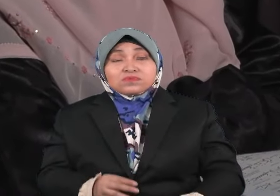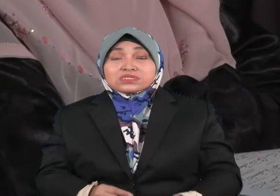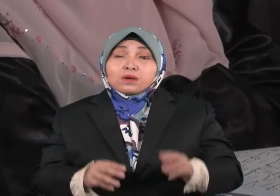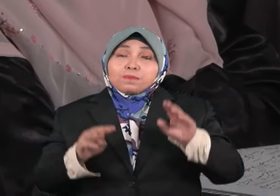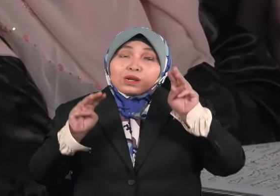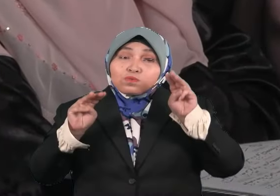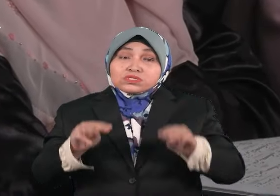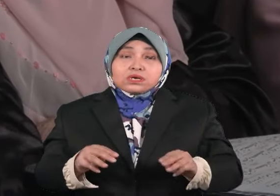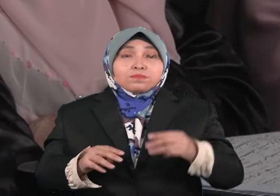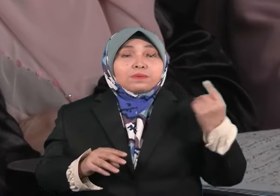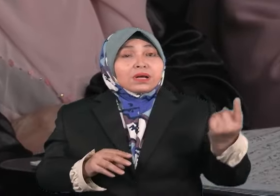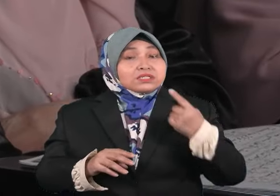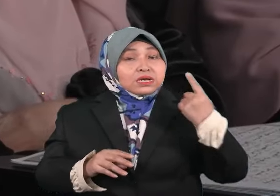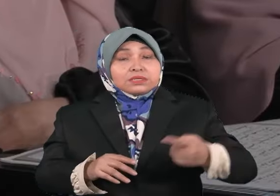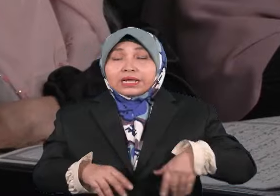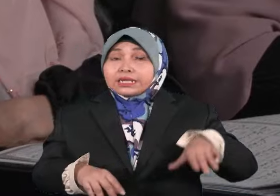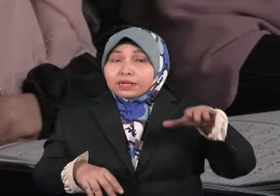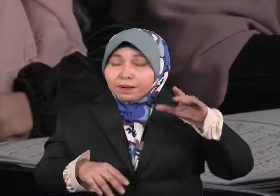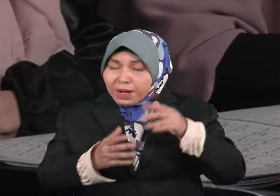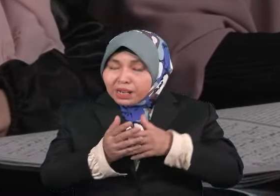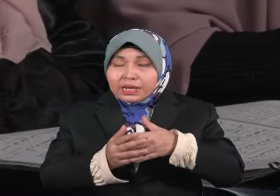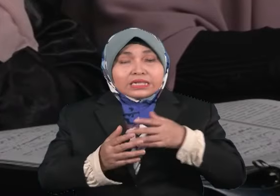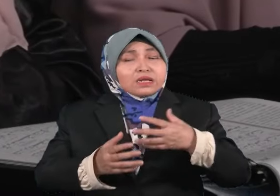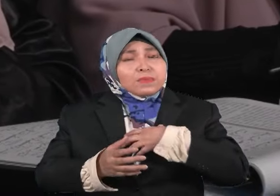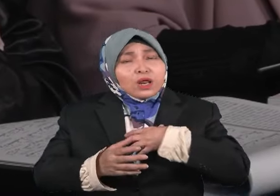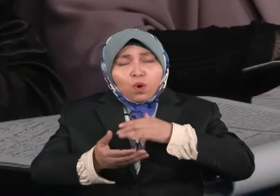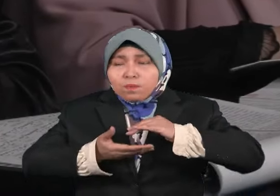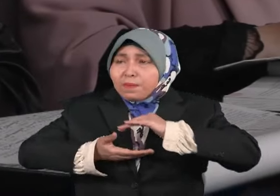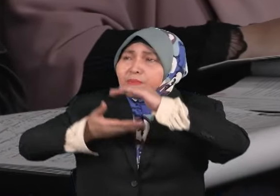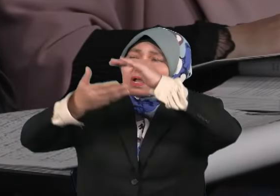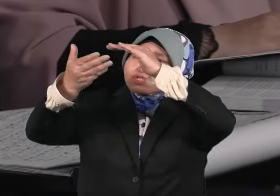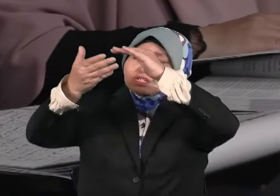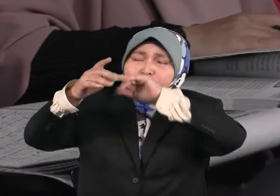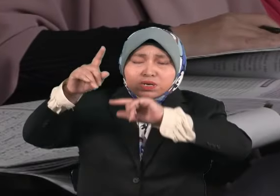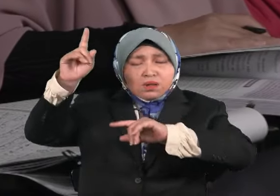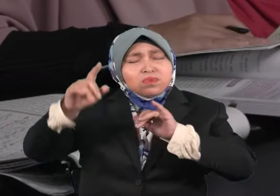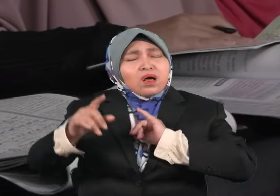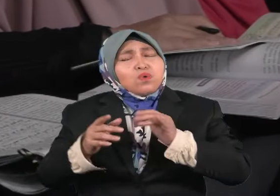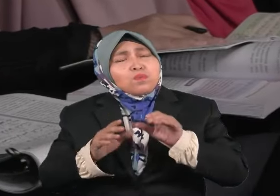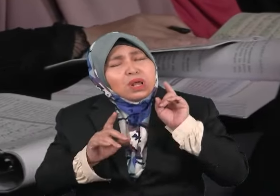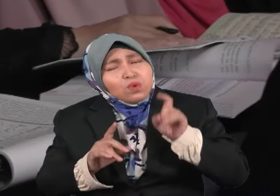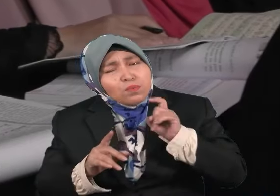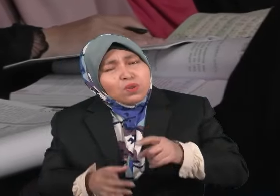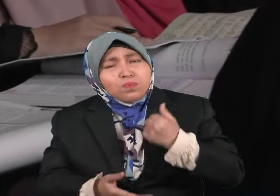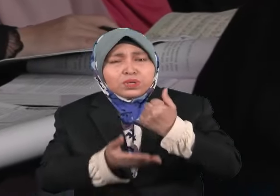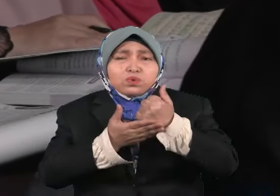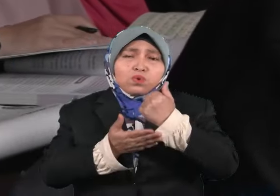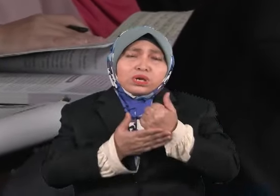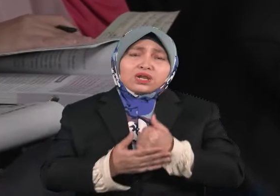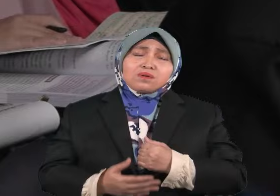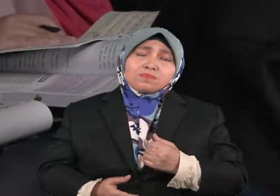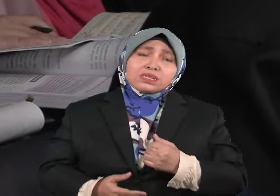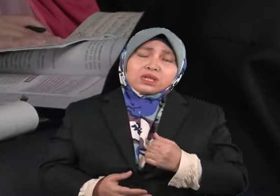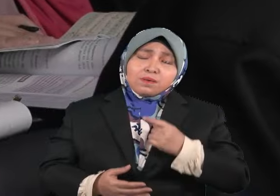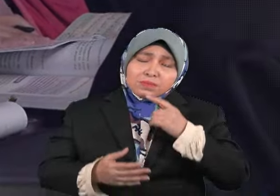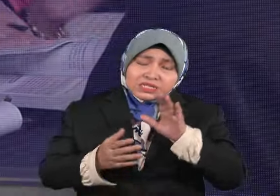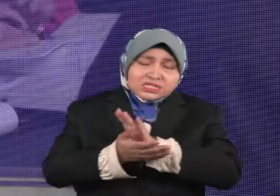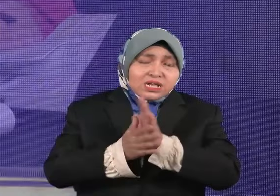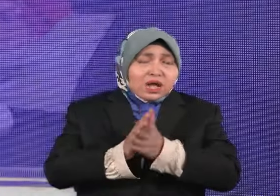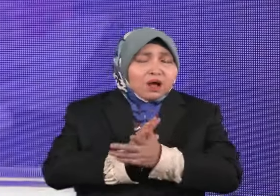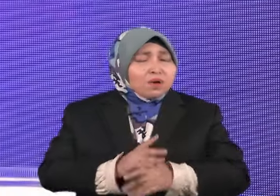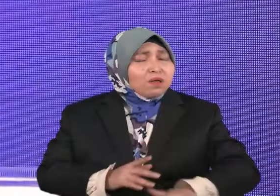Tetapi kalau kita mengadu kepada Allah, kita message kepada Allah, ya Allah, aku ni perlukan pertolongan. Ujibu da'wat ad-da'i idza